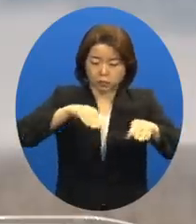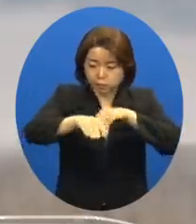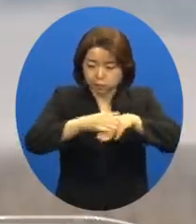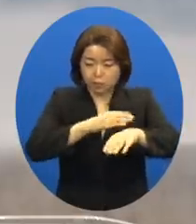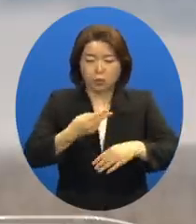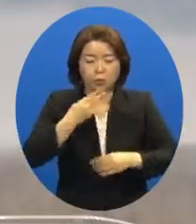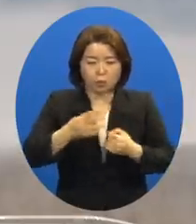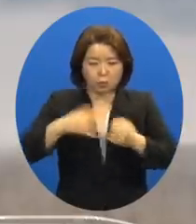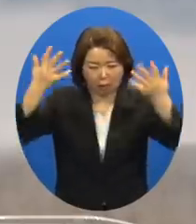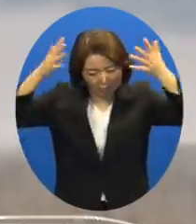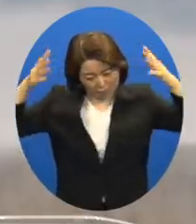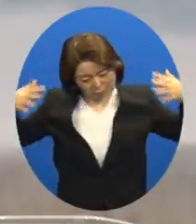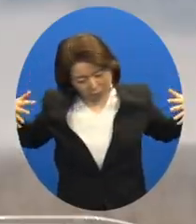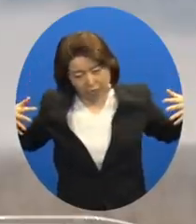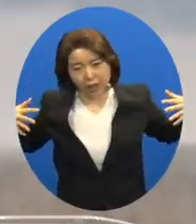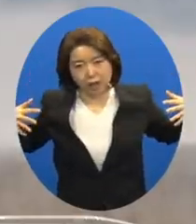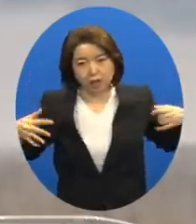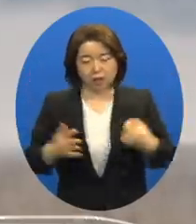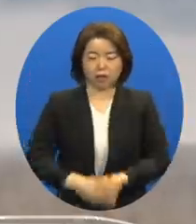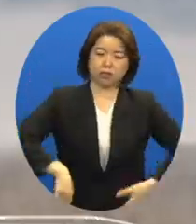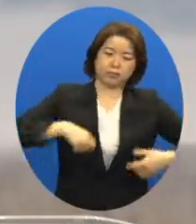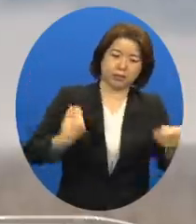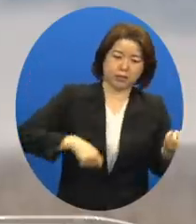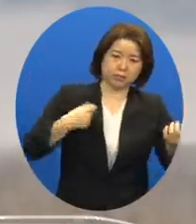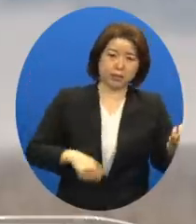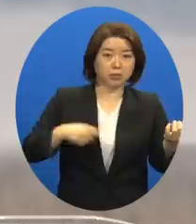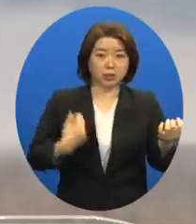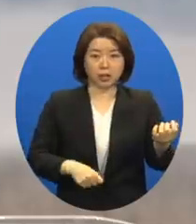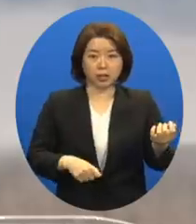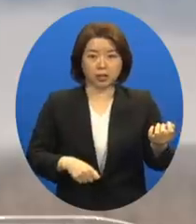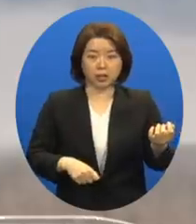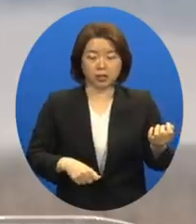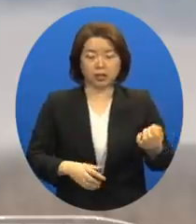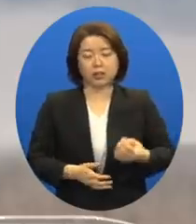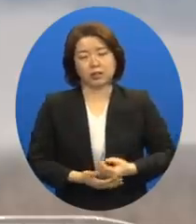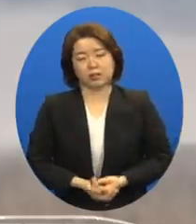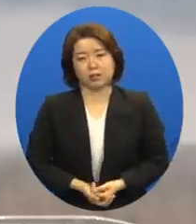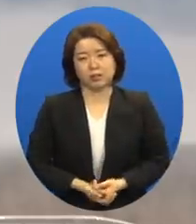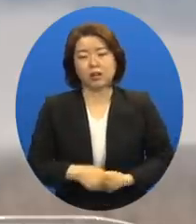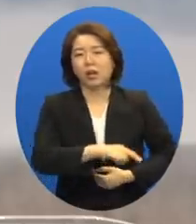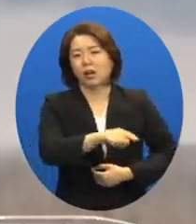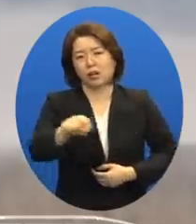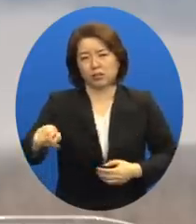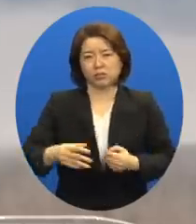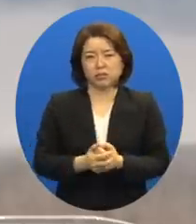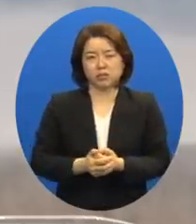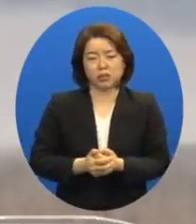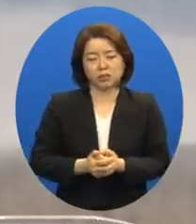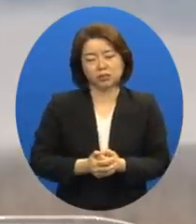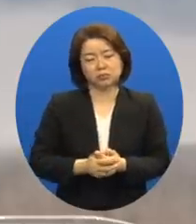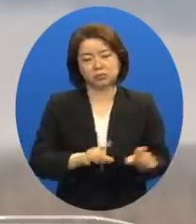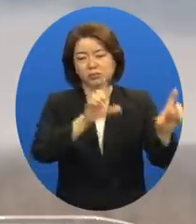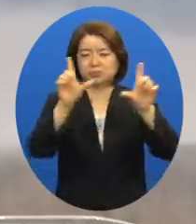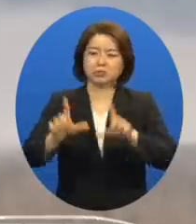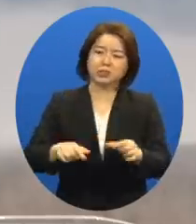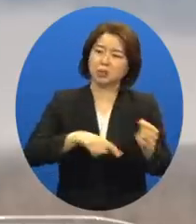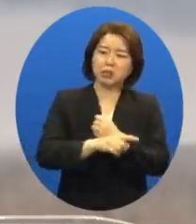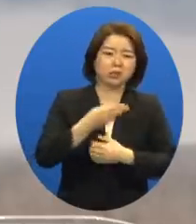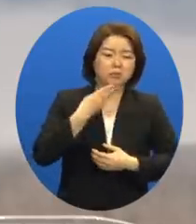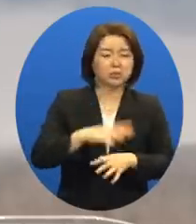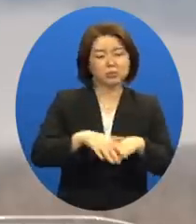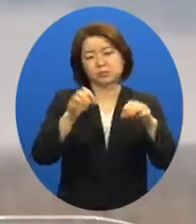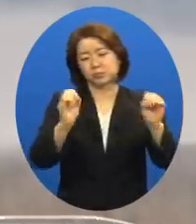머리는 기르고 그저 통기타를 치고 그들은 허무에 빠져서